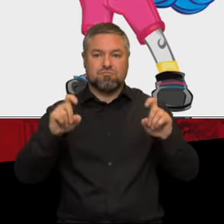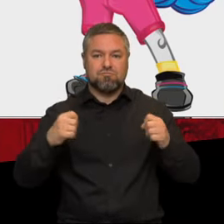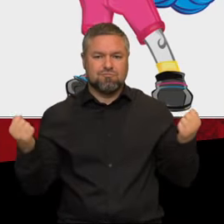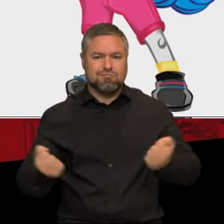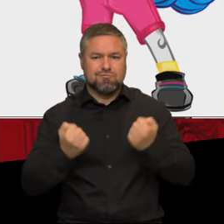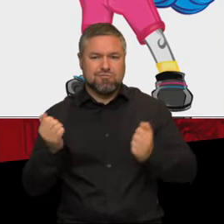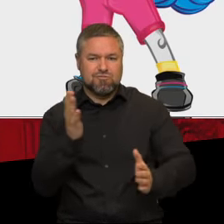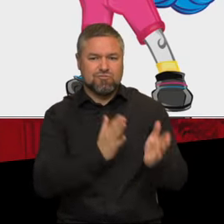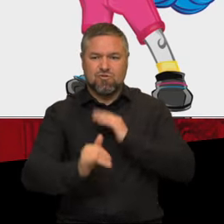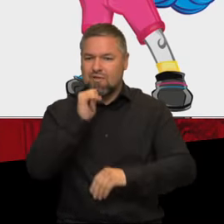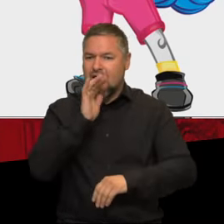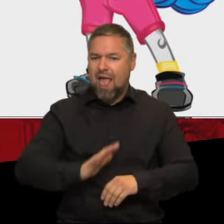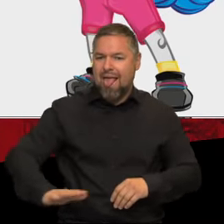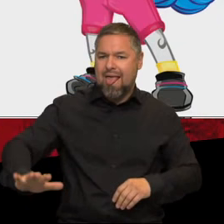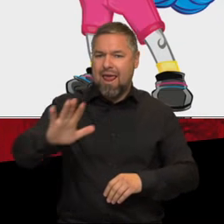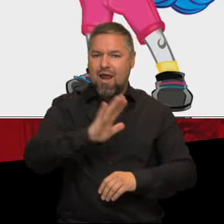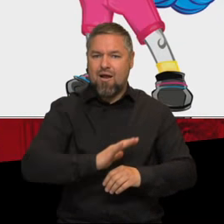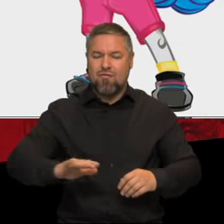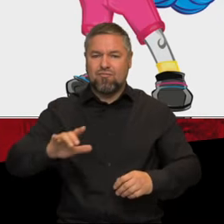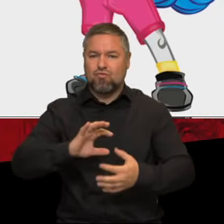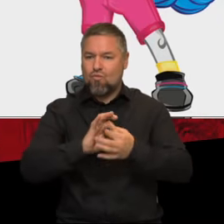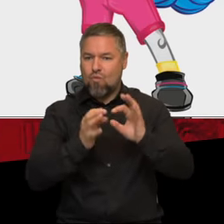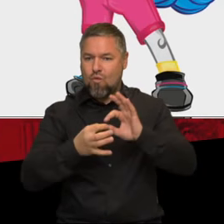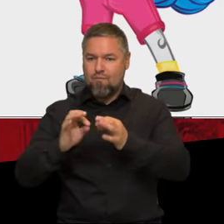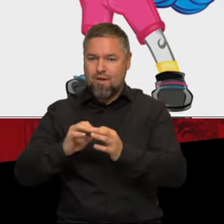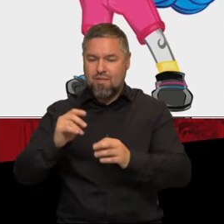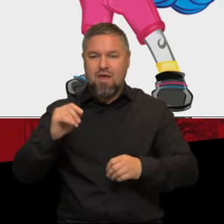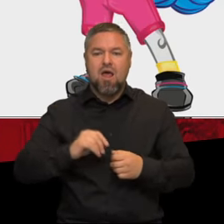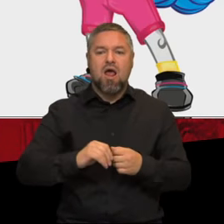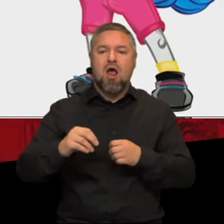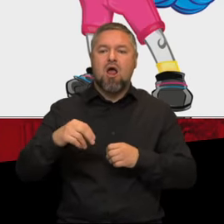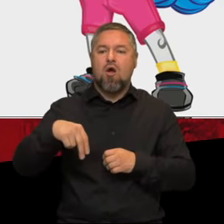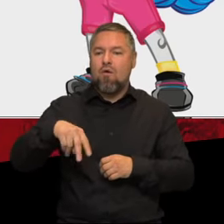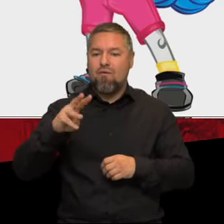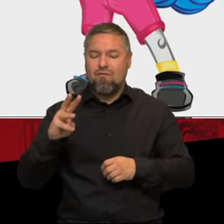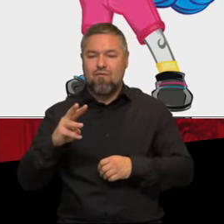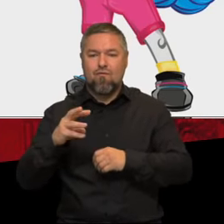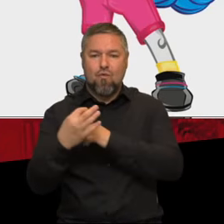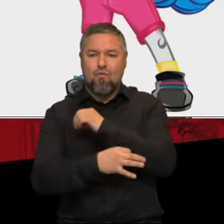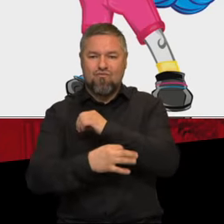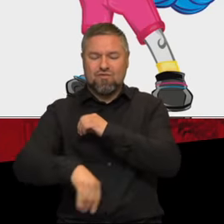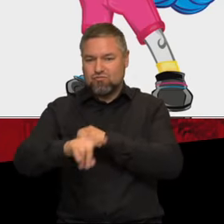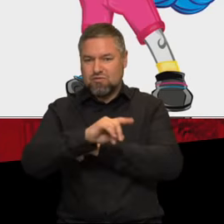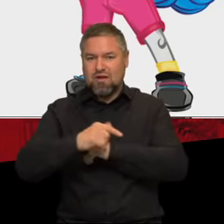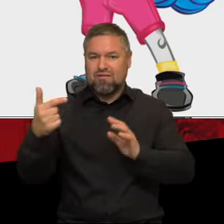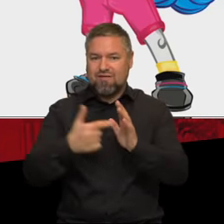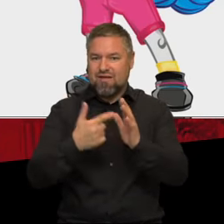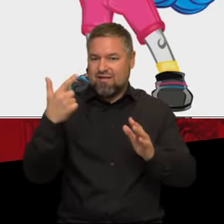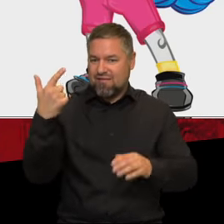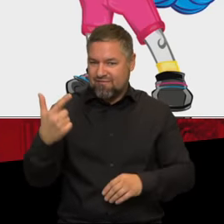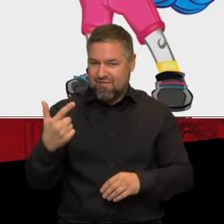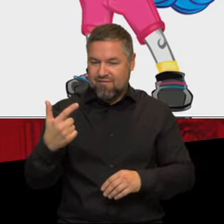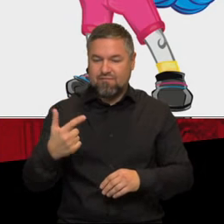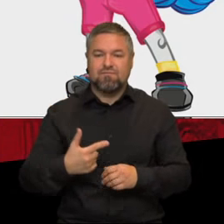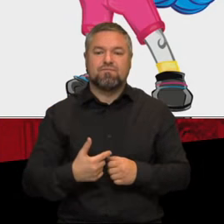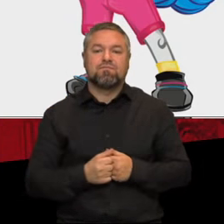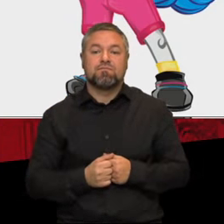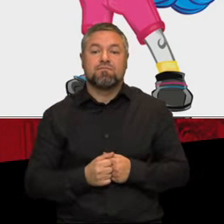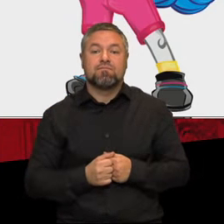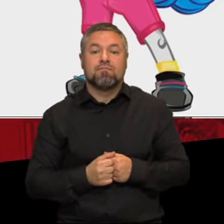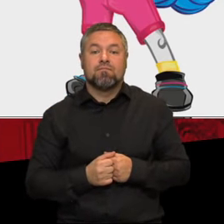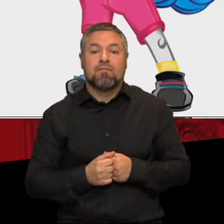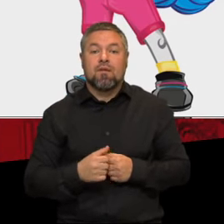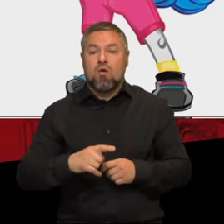do Europejskich Igrzysk Uniwersyteckich 2022, których gospodarzem